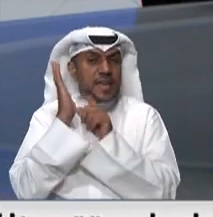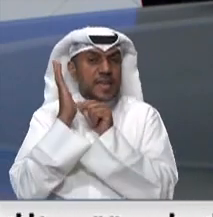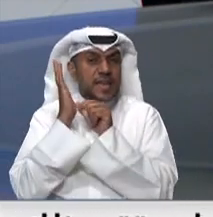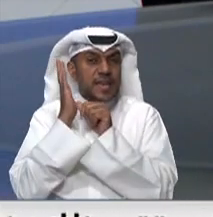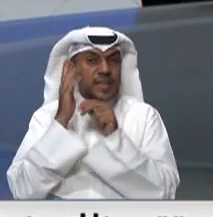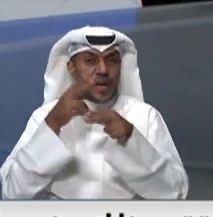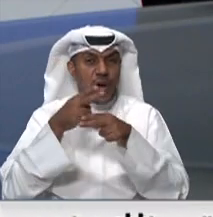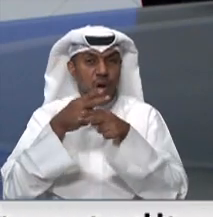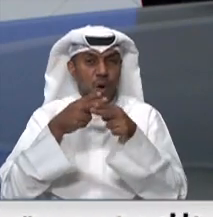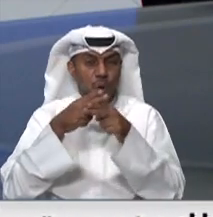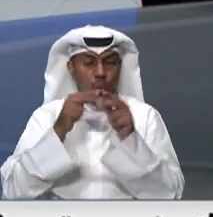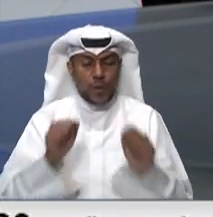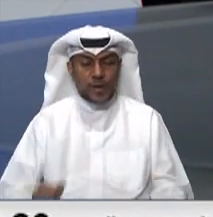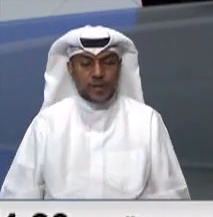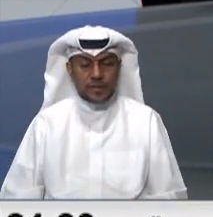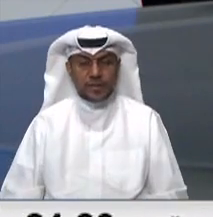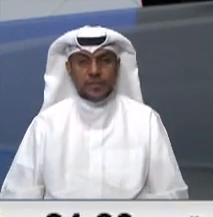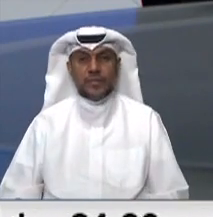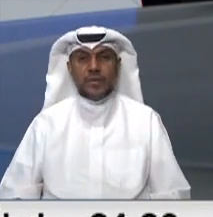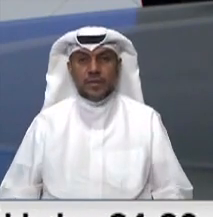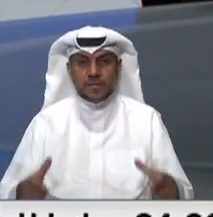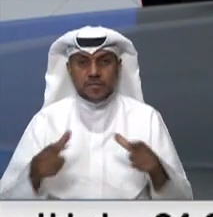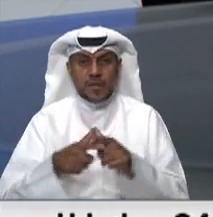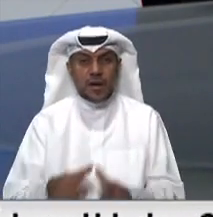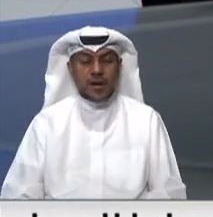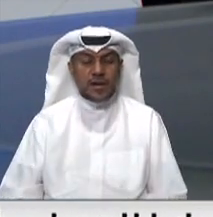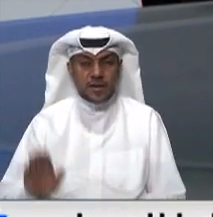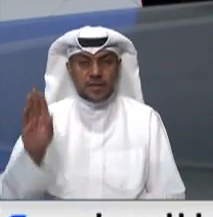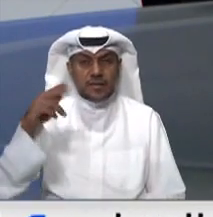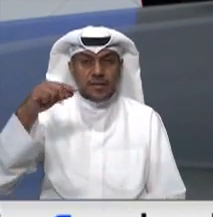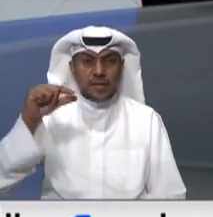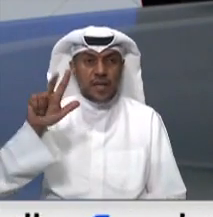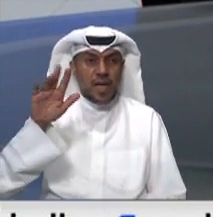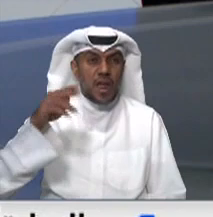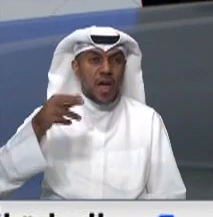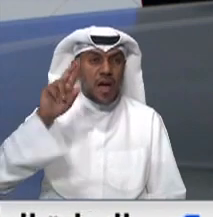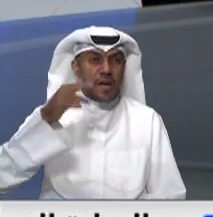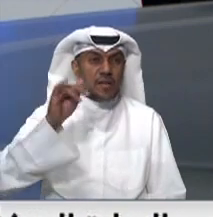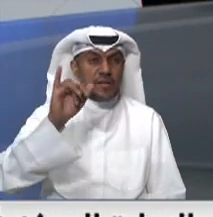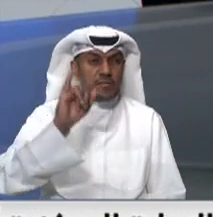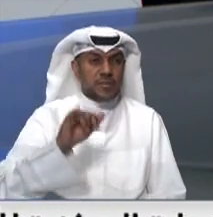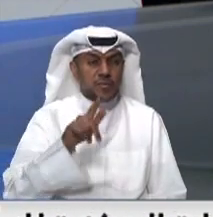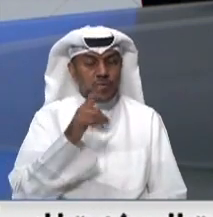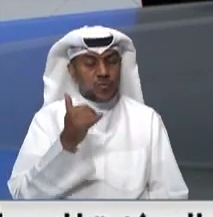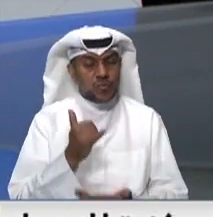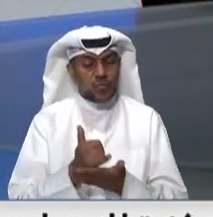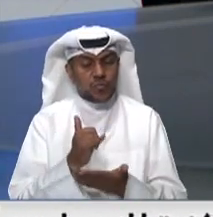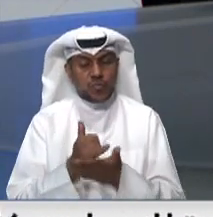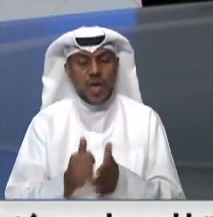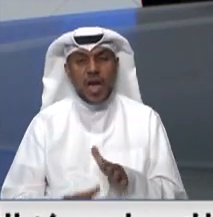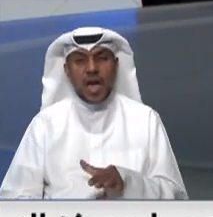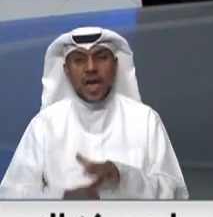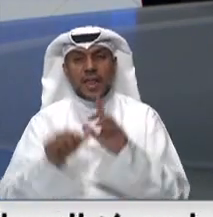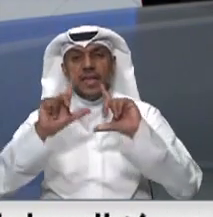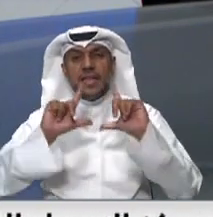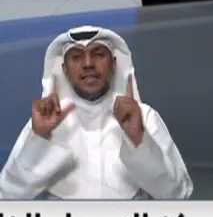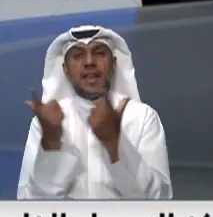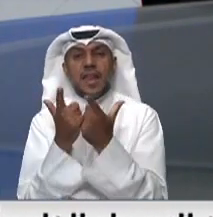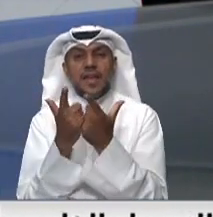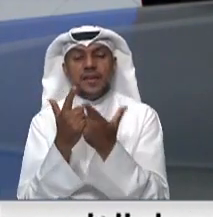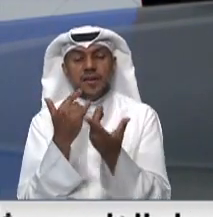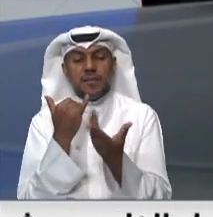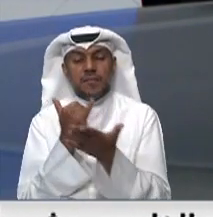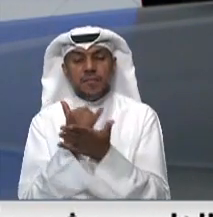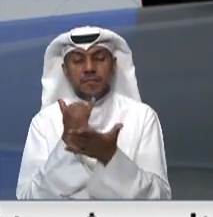الإعلامية والإعلام الجديد سعد العازمي على تزكية أعضاء الهيئة العربية لمنصب رئيس اللجنة الداعمة للإعلام الجديد